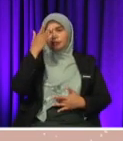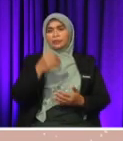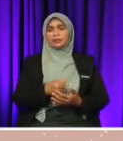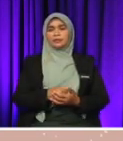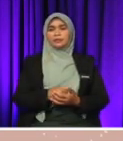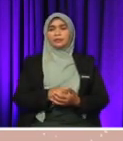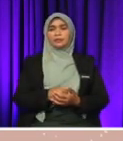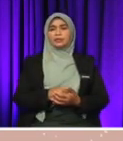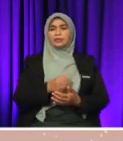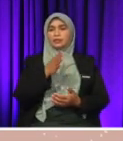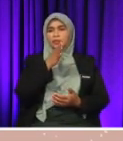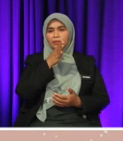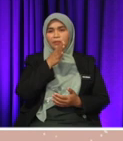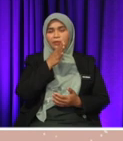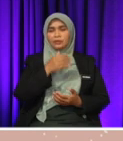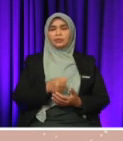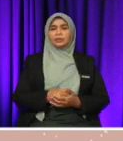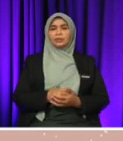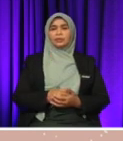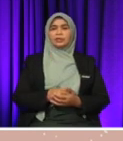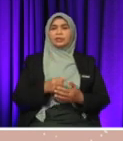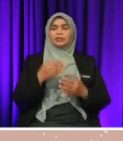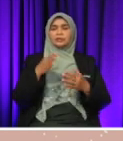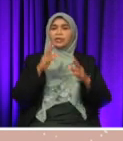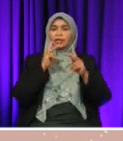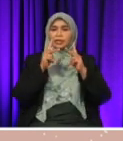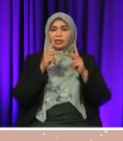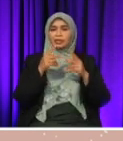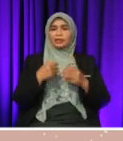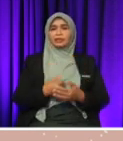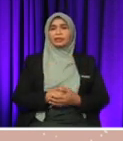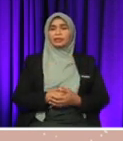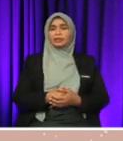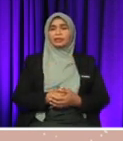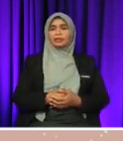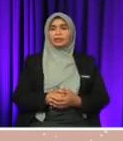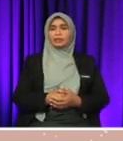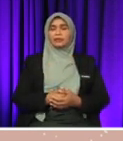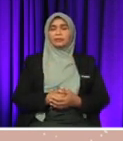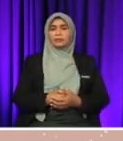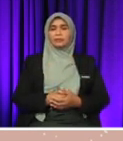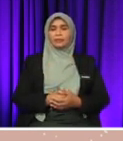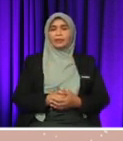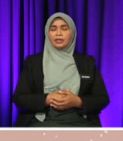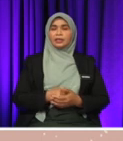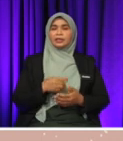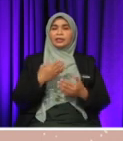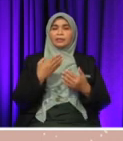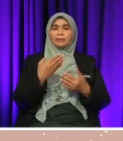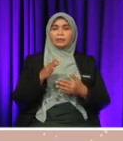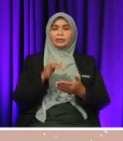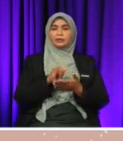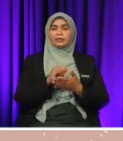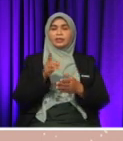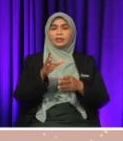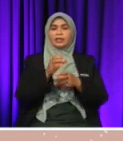Ibu Dia sedang menyakiti Ahmad jadi Afrika tadi bagus jawabannya kemudian dia masih lagi dapat